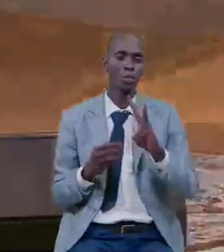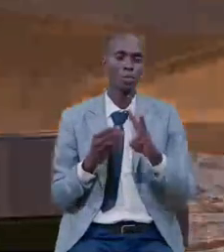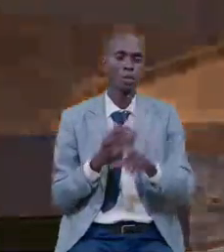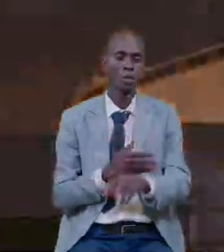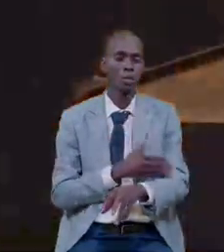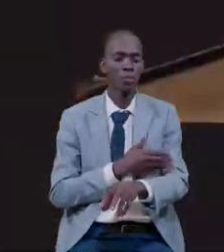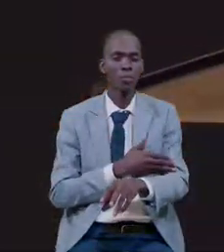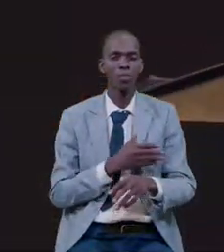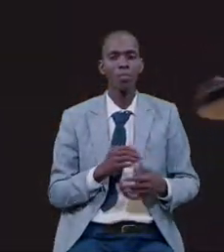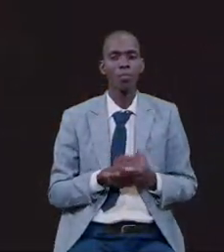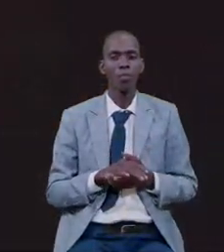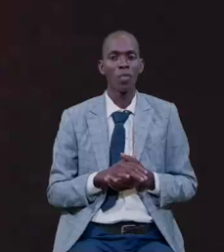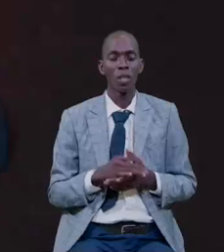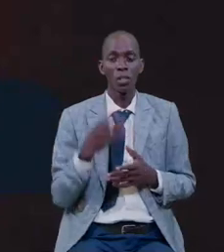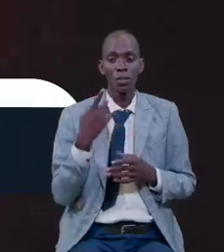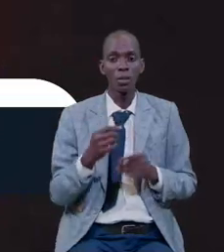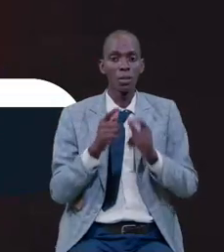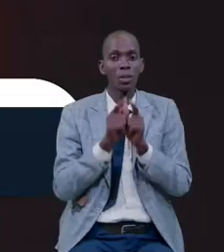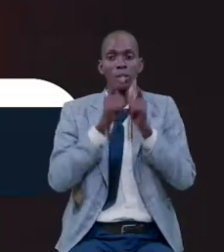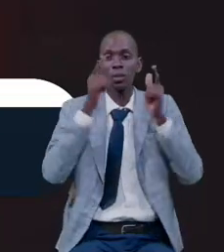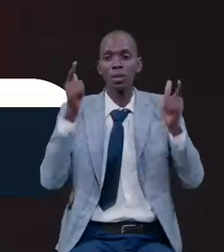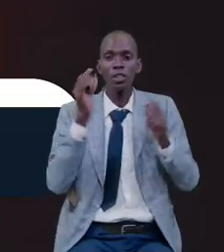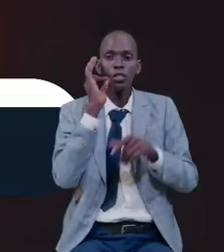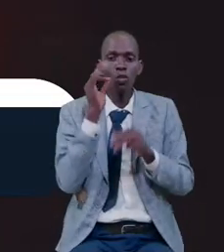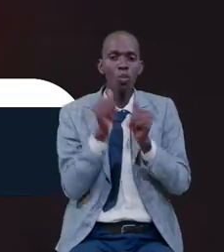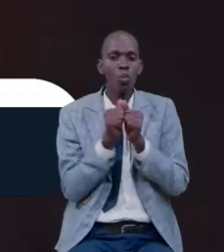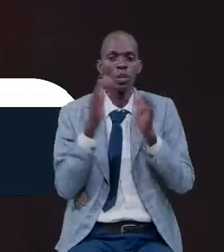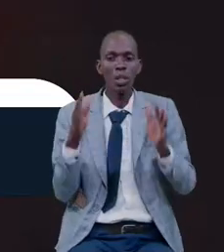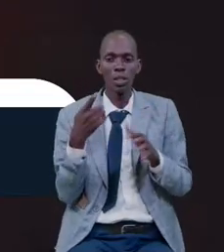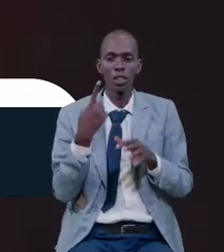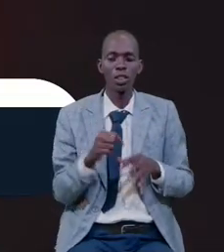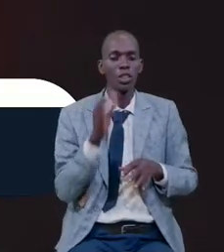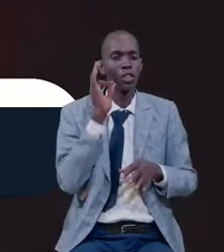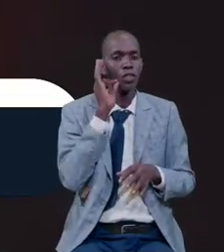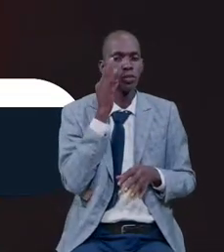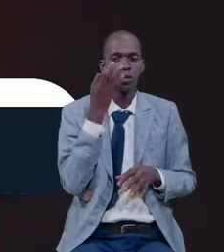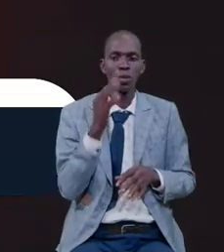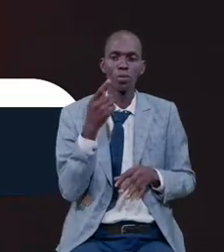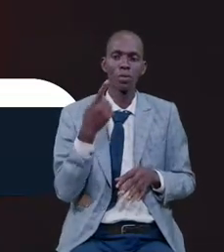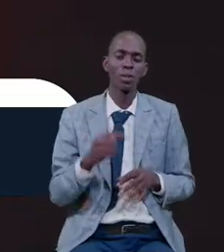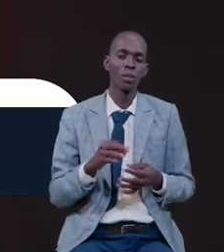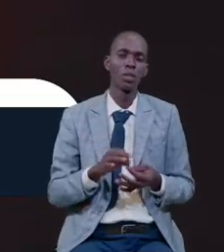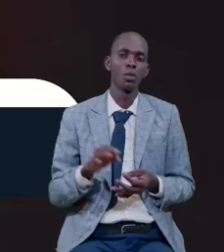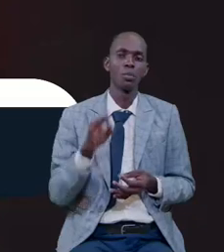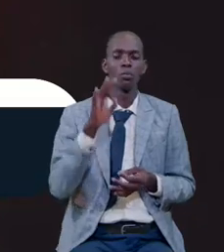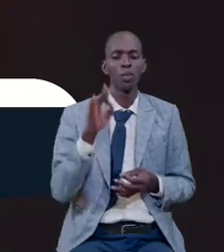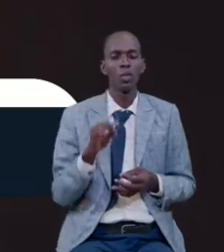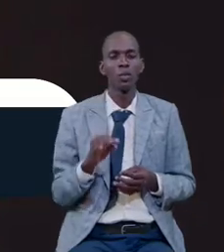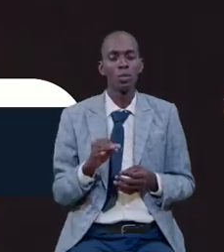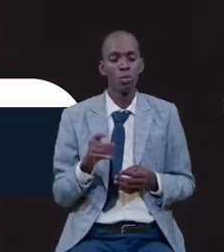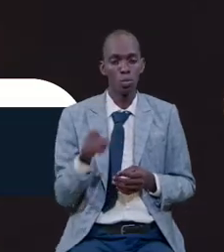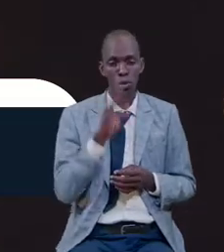ici les fruits spectaculaires sans le fruit de l'Esprit. Est-ce que vous